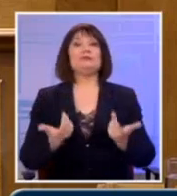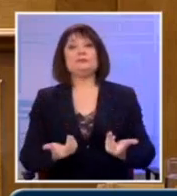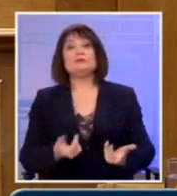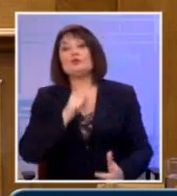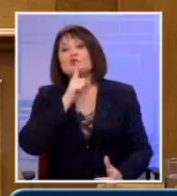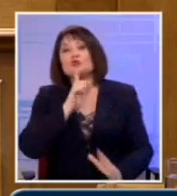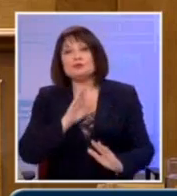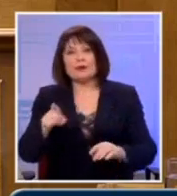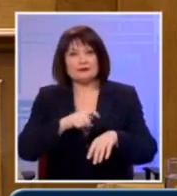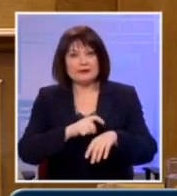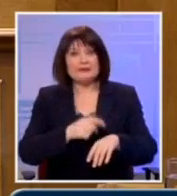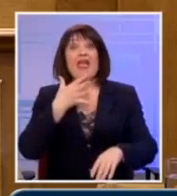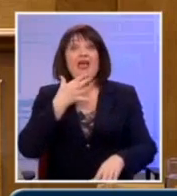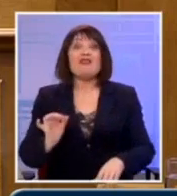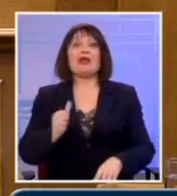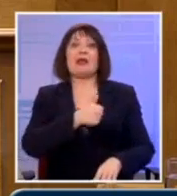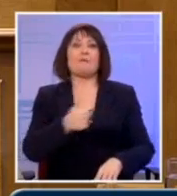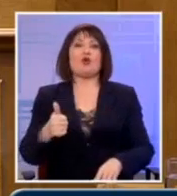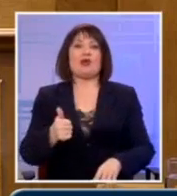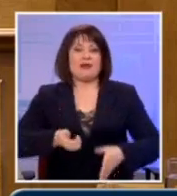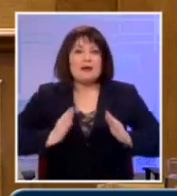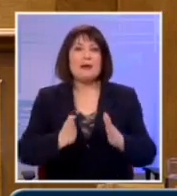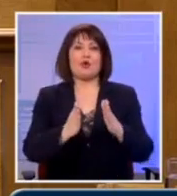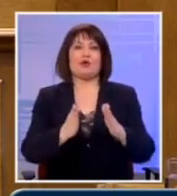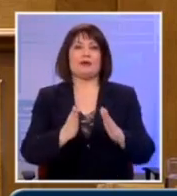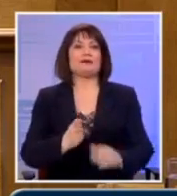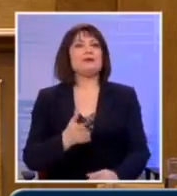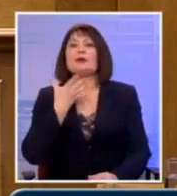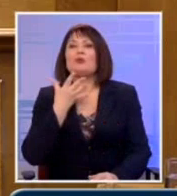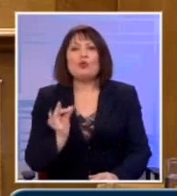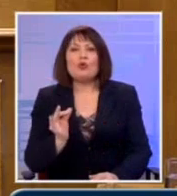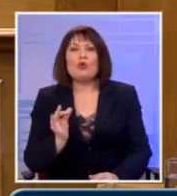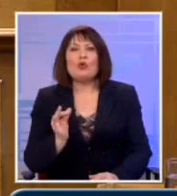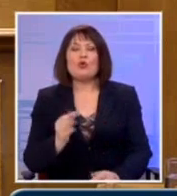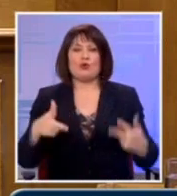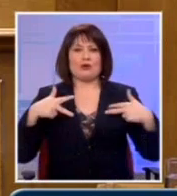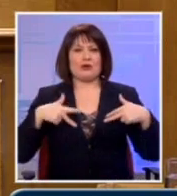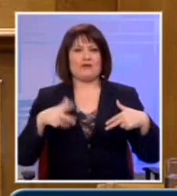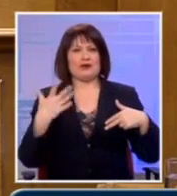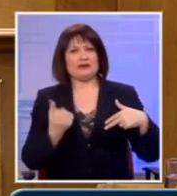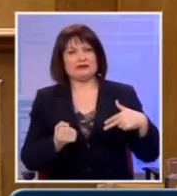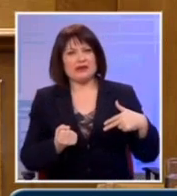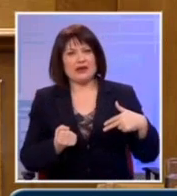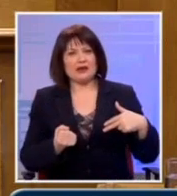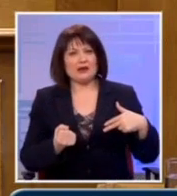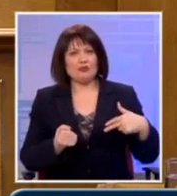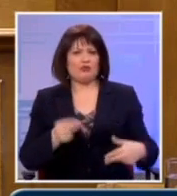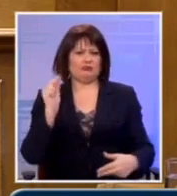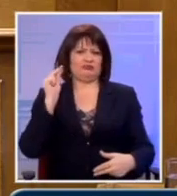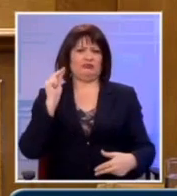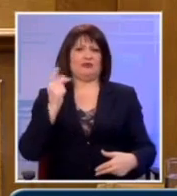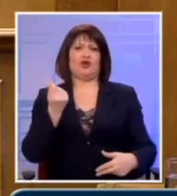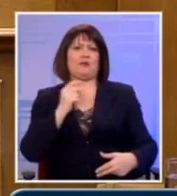τώρα έχει μοναδική ευκαιρία η χώρα να προωθήσει. Γιατί? Γιατί έχει μια κυβέρνηση που δεν δεσμεύεται από